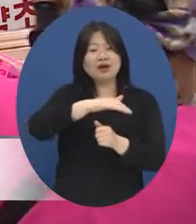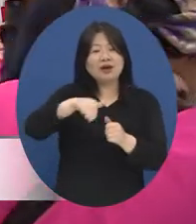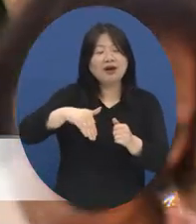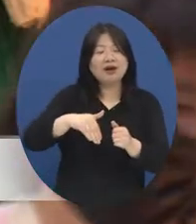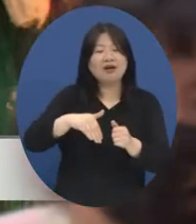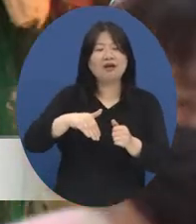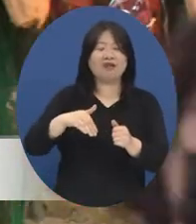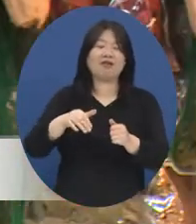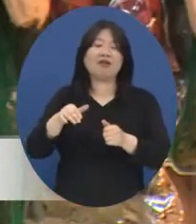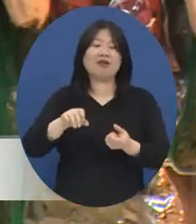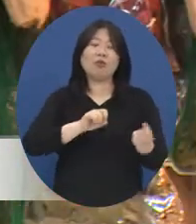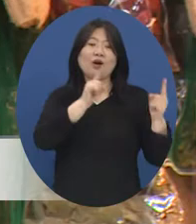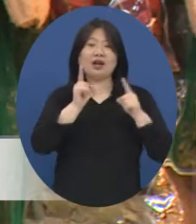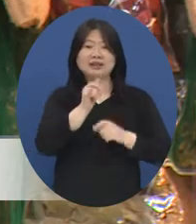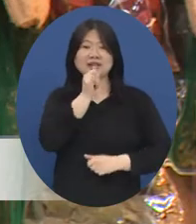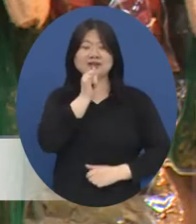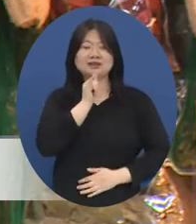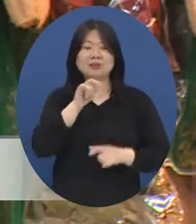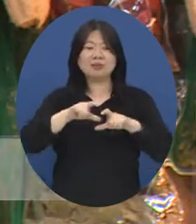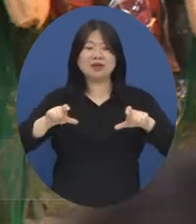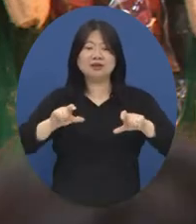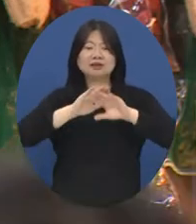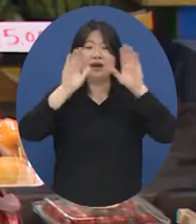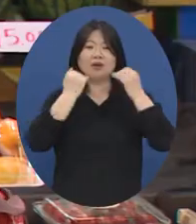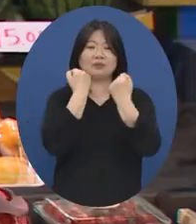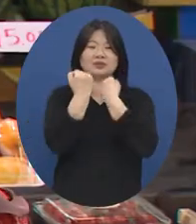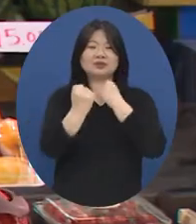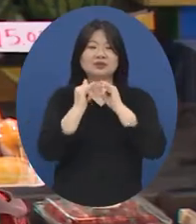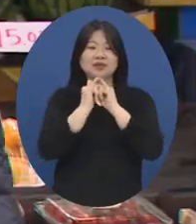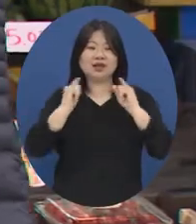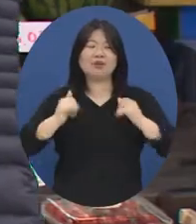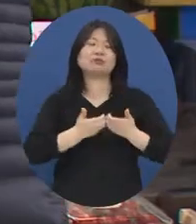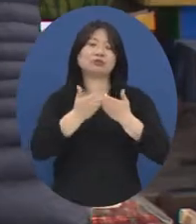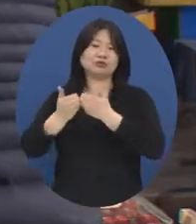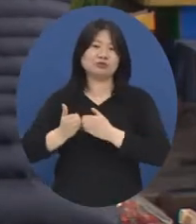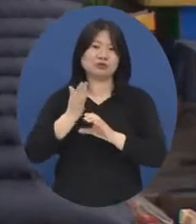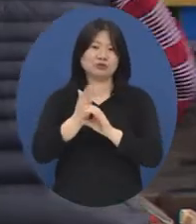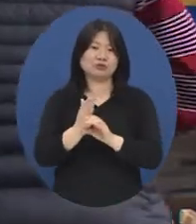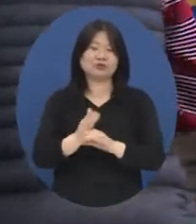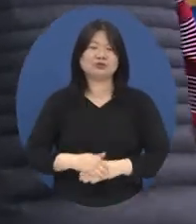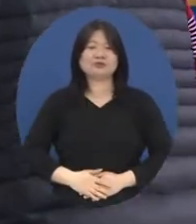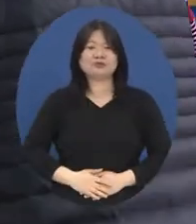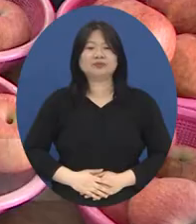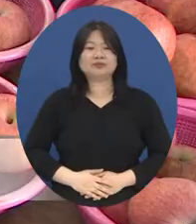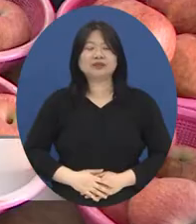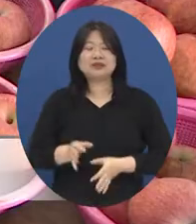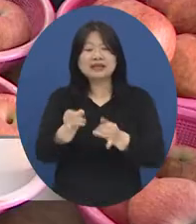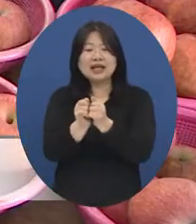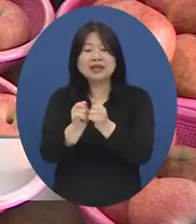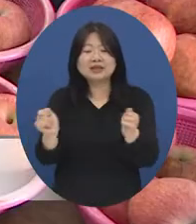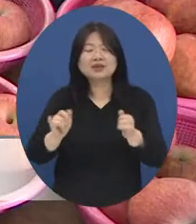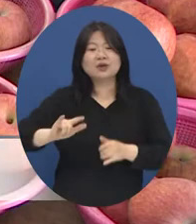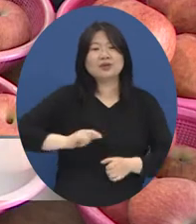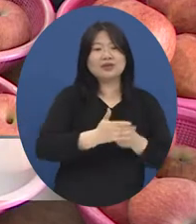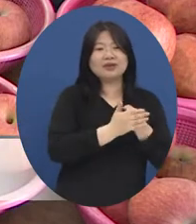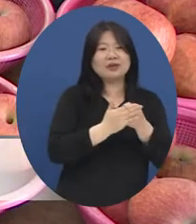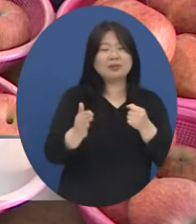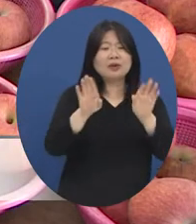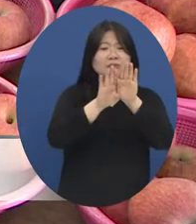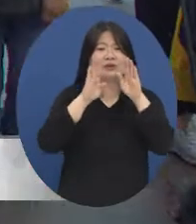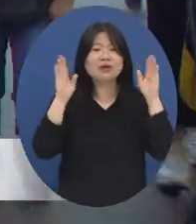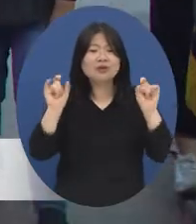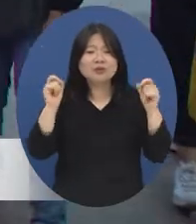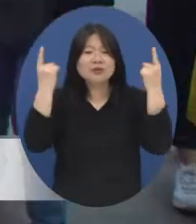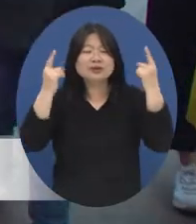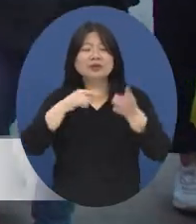띄게 살아나고 있습니다. 평일 대낮인데도 사람들로 북적입니다. 상인들은 코로나19로 문을